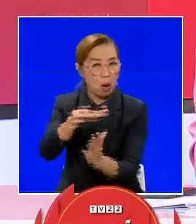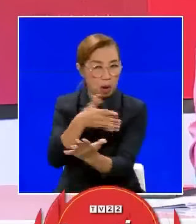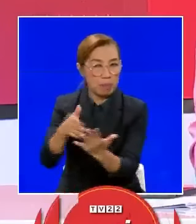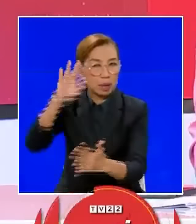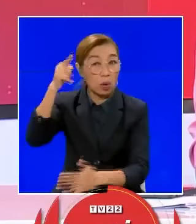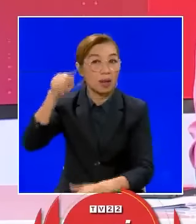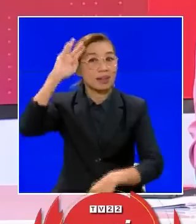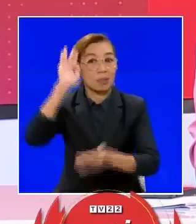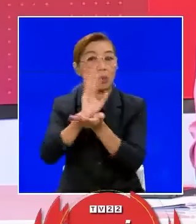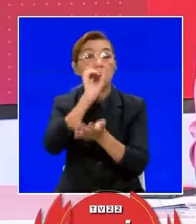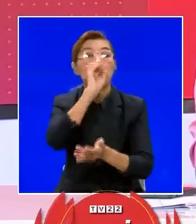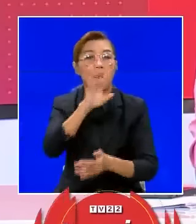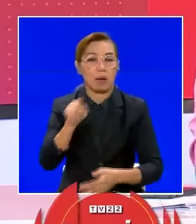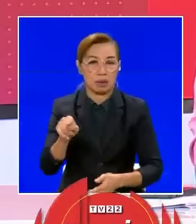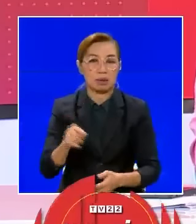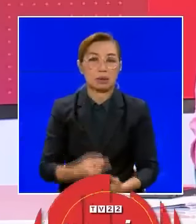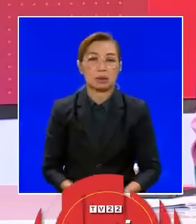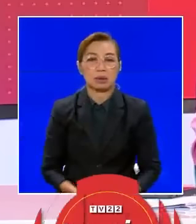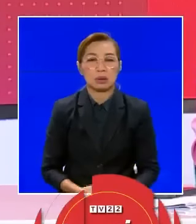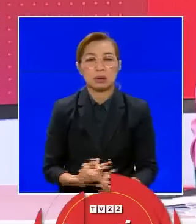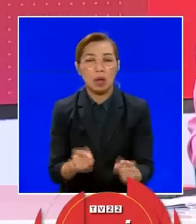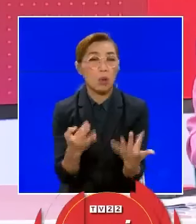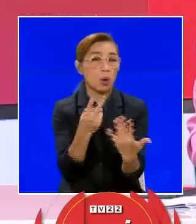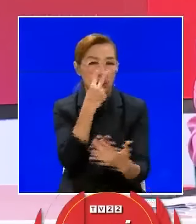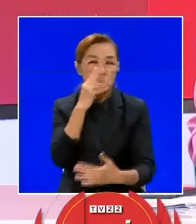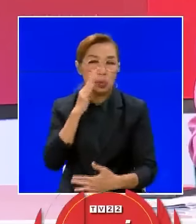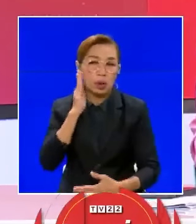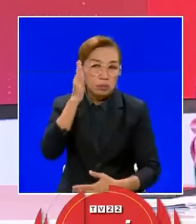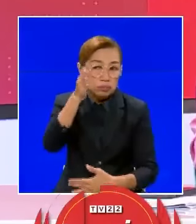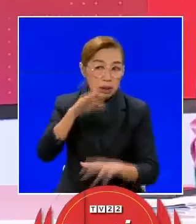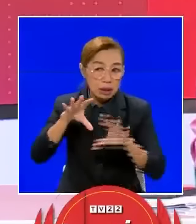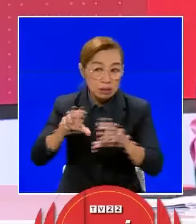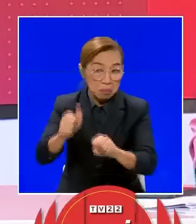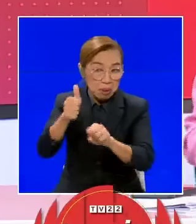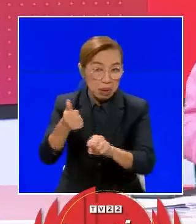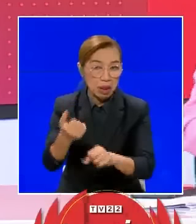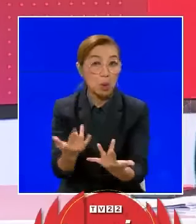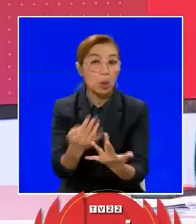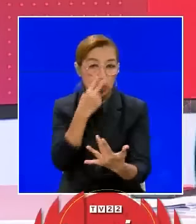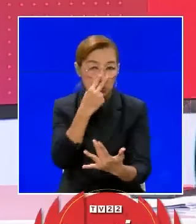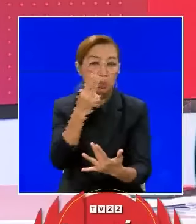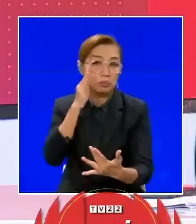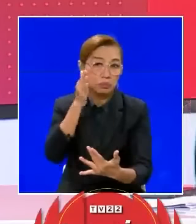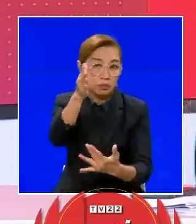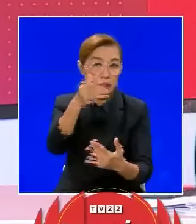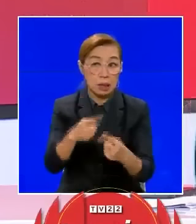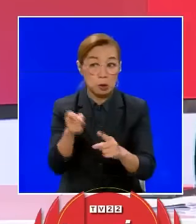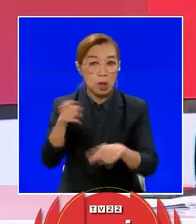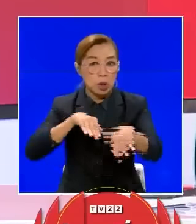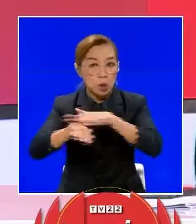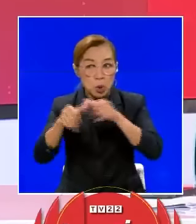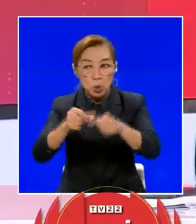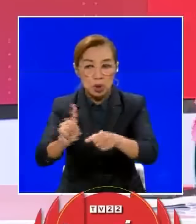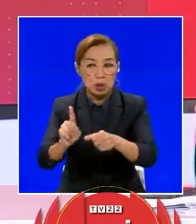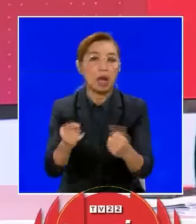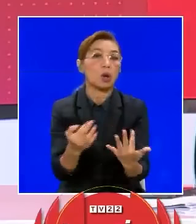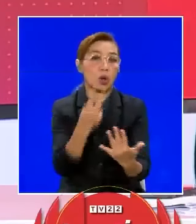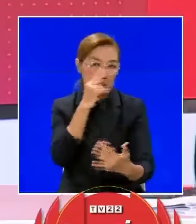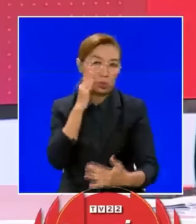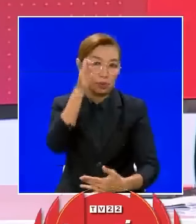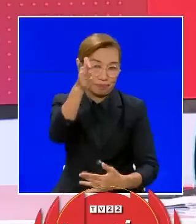างข้อมูลจากทางตำรวจนะครับ ค่ะก็ต้องรอดูเนาะว่าท้ายที่สุดแล้วจะสามารถจับตัวคนร้ายได้หรือไม่อย่างไรแล้วตอนนี้หนีไปกบดานที่ไหนนะคะ